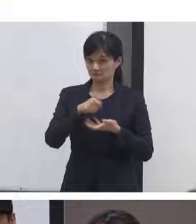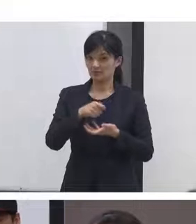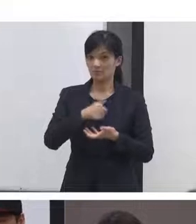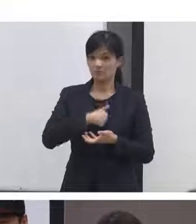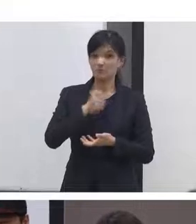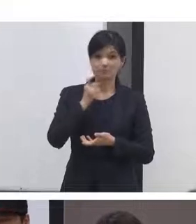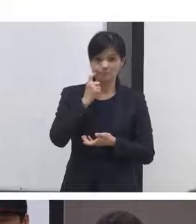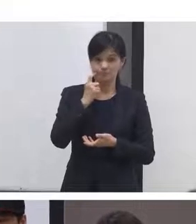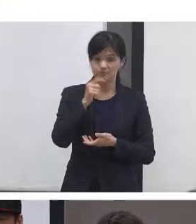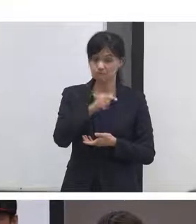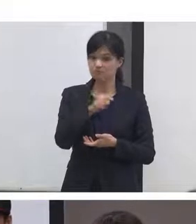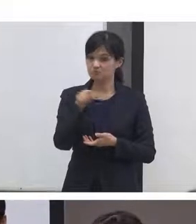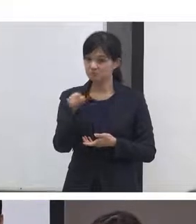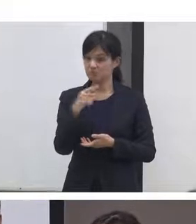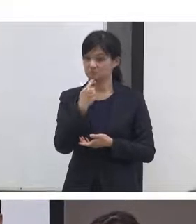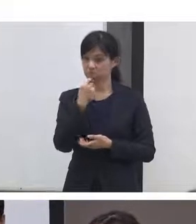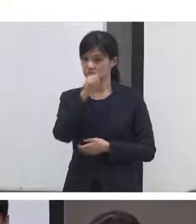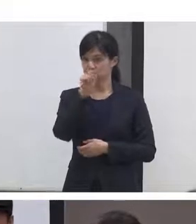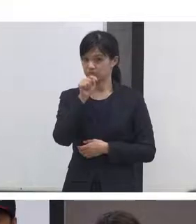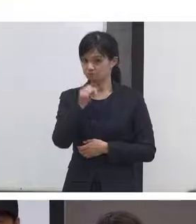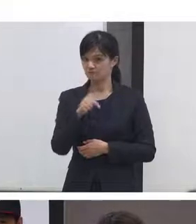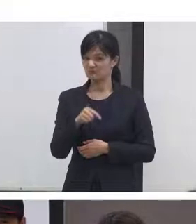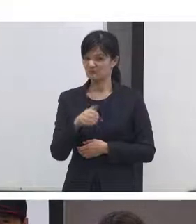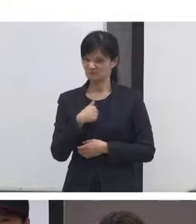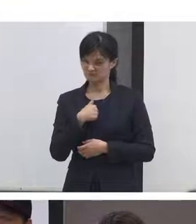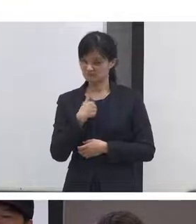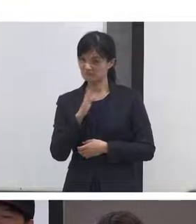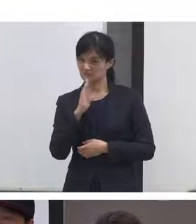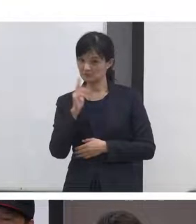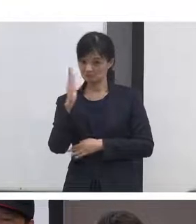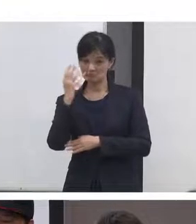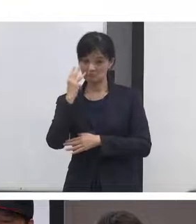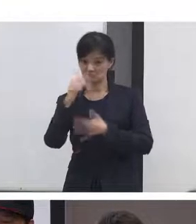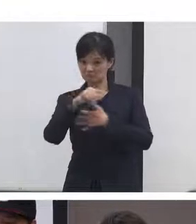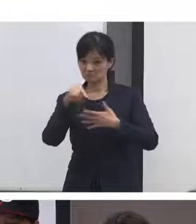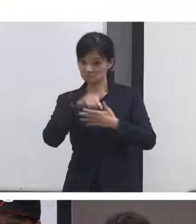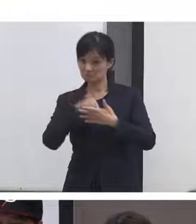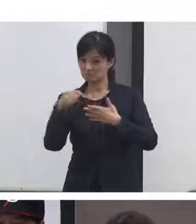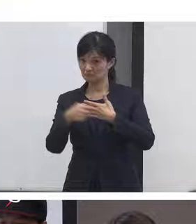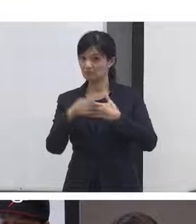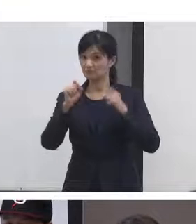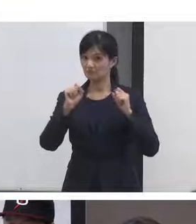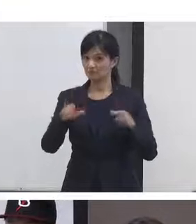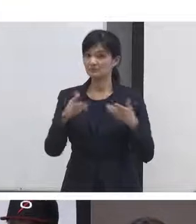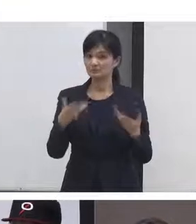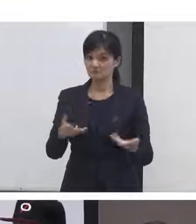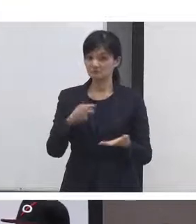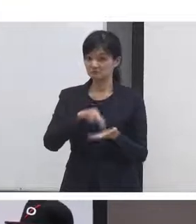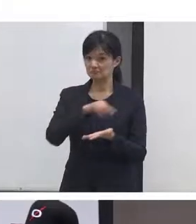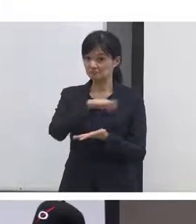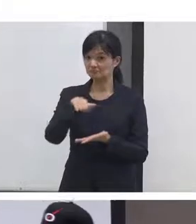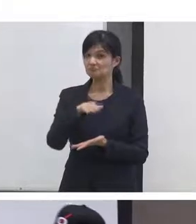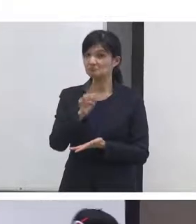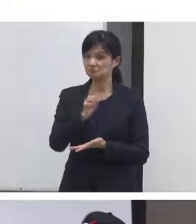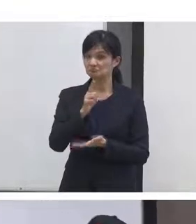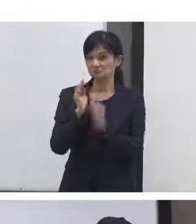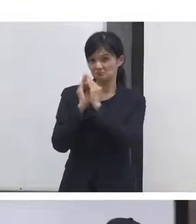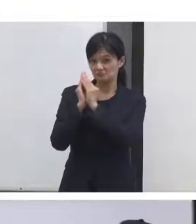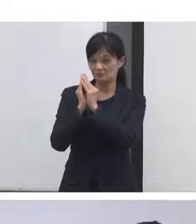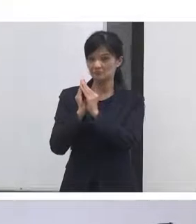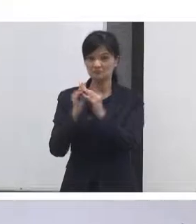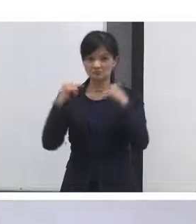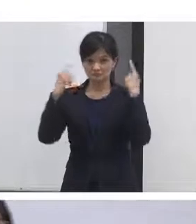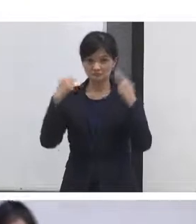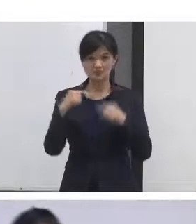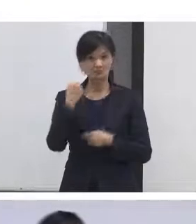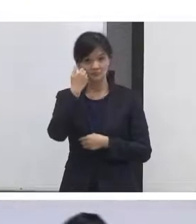遇到这样子的一个质疑，觉得他们背后是不是有特定的政治立场。那这边不知道就是两位有什么建议？